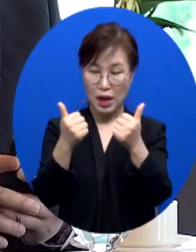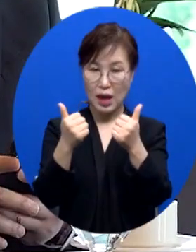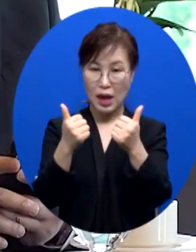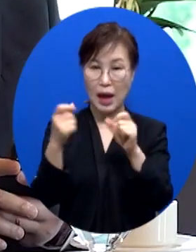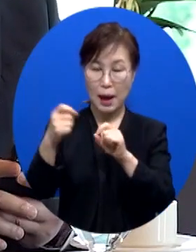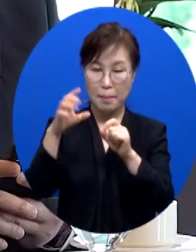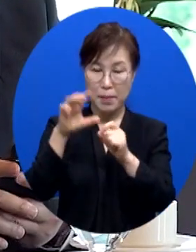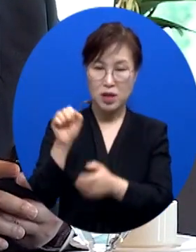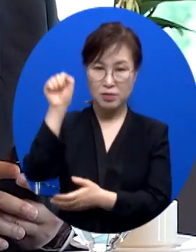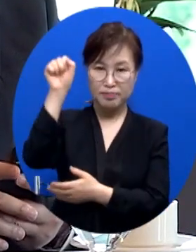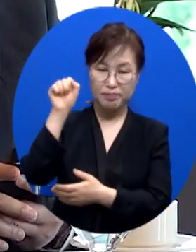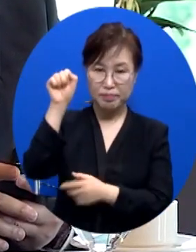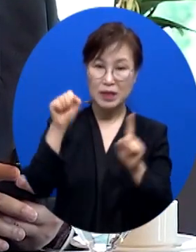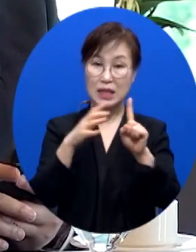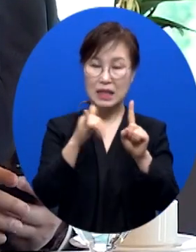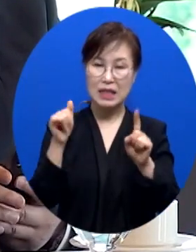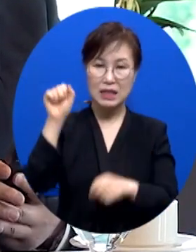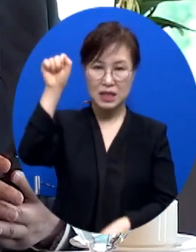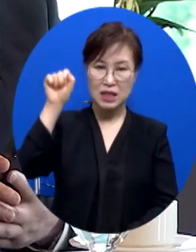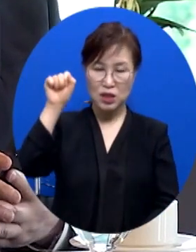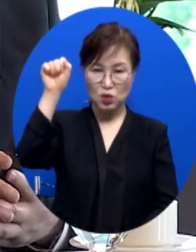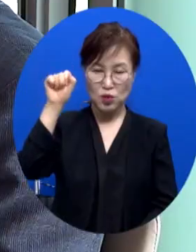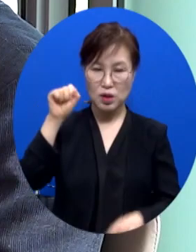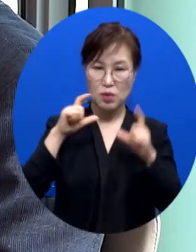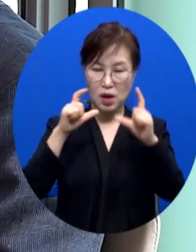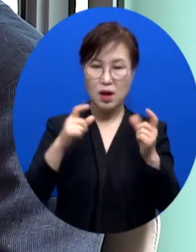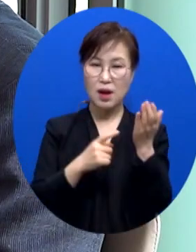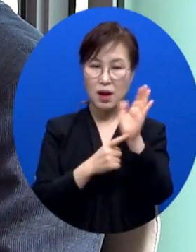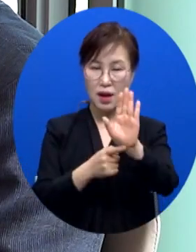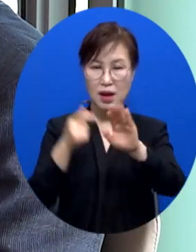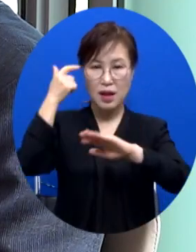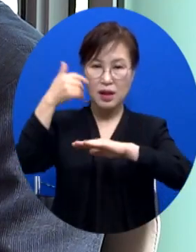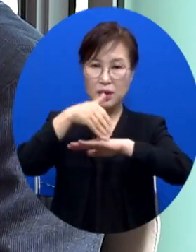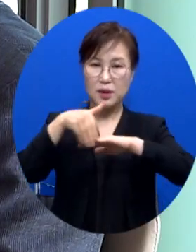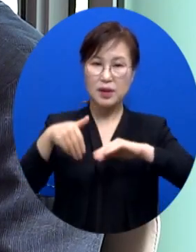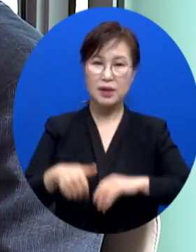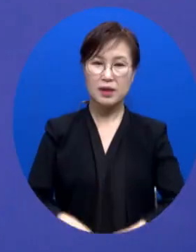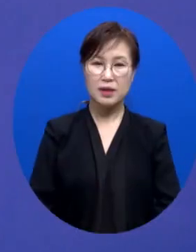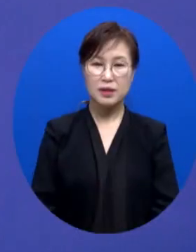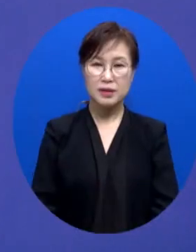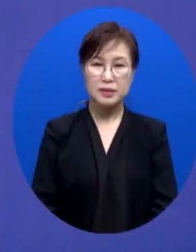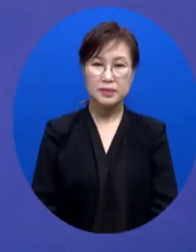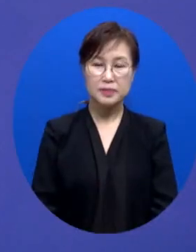철회를 촉구하는 1인 시위와 성명을 발표할 계획입니다.